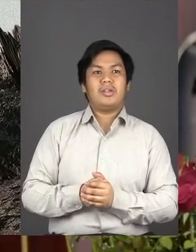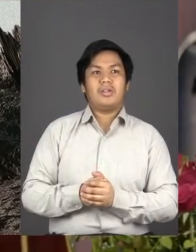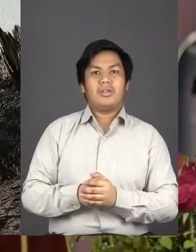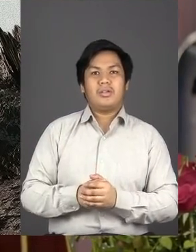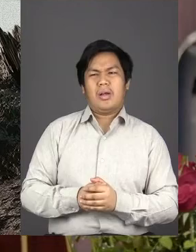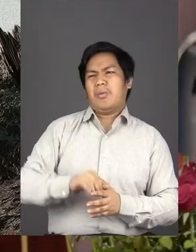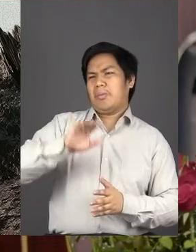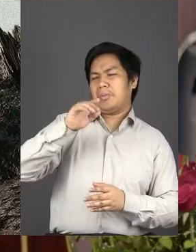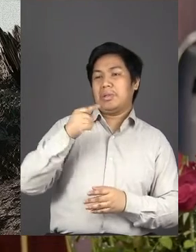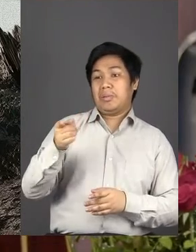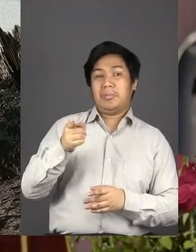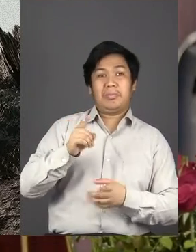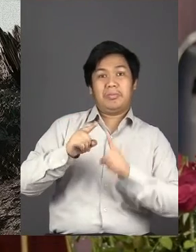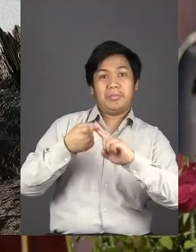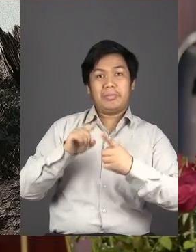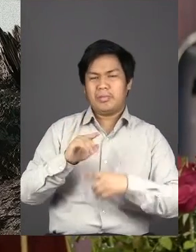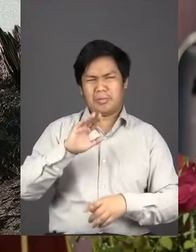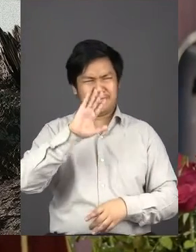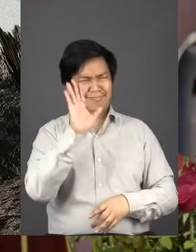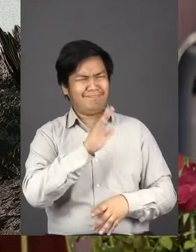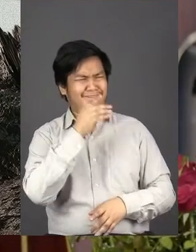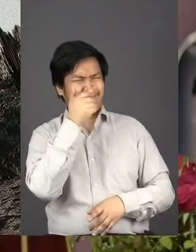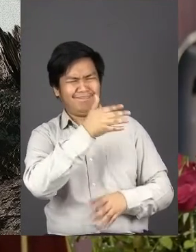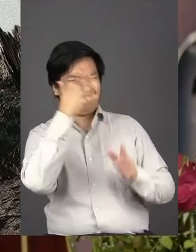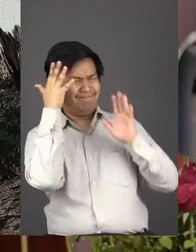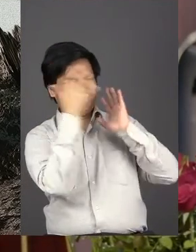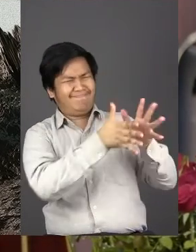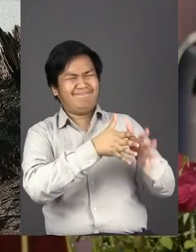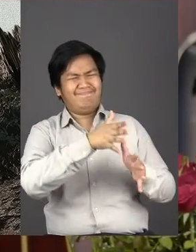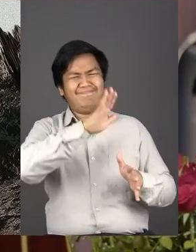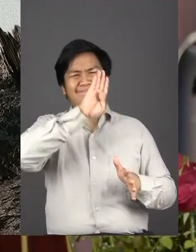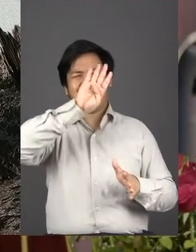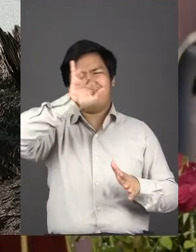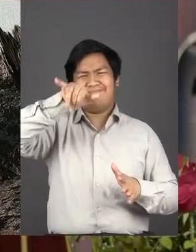si BJ. Kasi born against na yan eh.